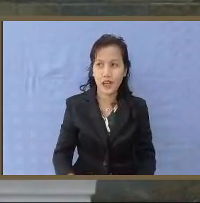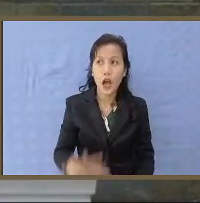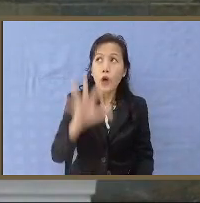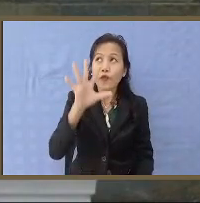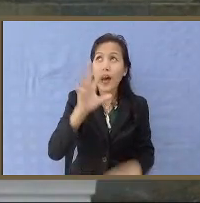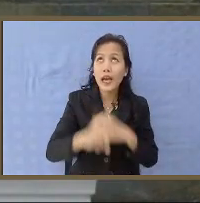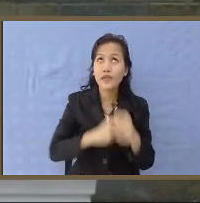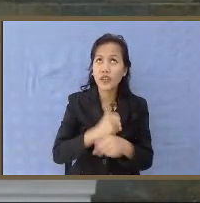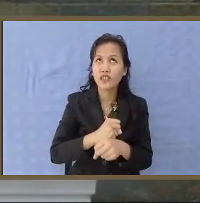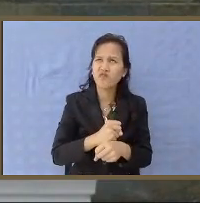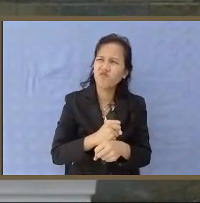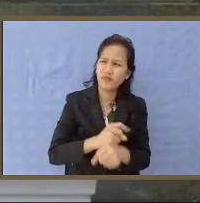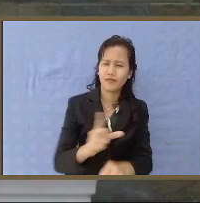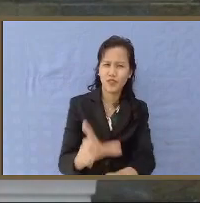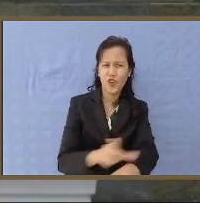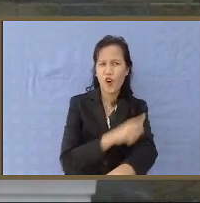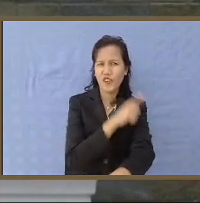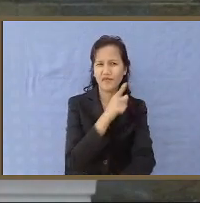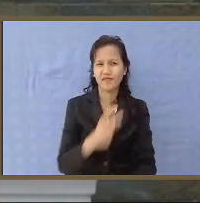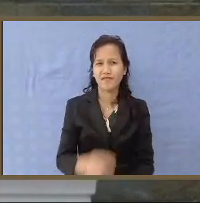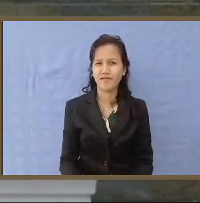5 years, mahaba na.